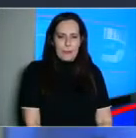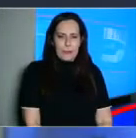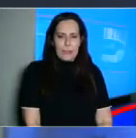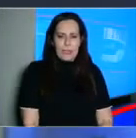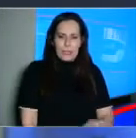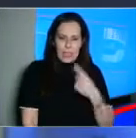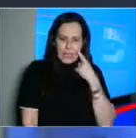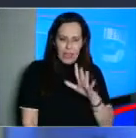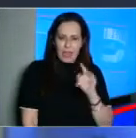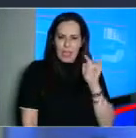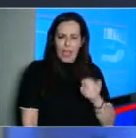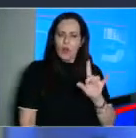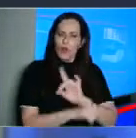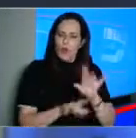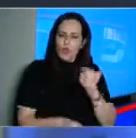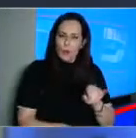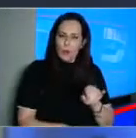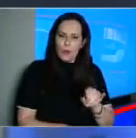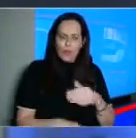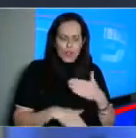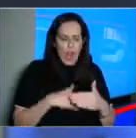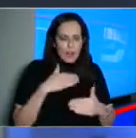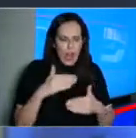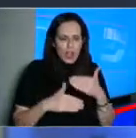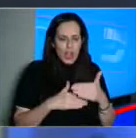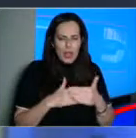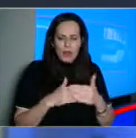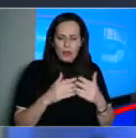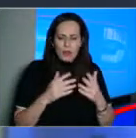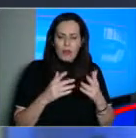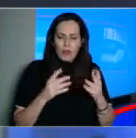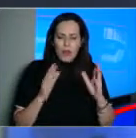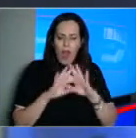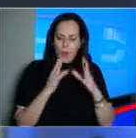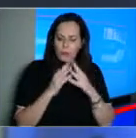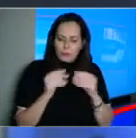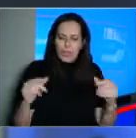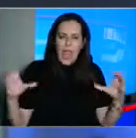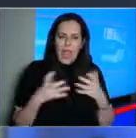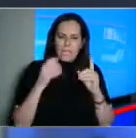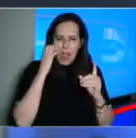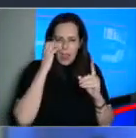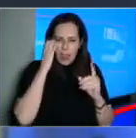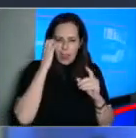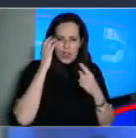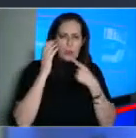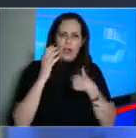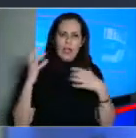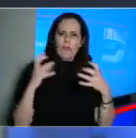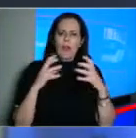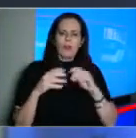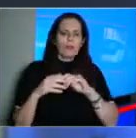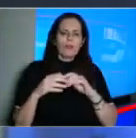זה נראה כאילו הגענו לעידן שבו שלב אחר שלב מתמוטט מגדל הקלפים של החברה שציירו לנו